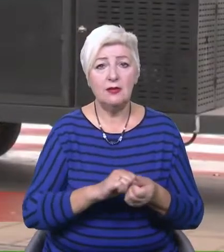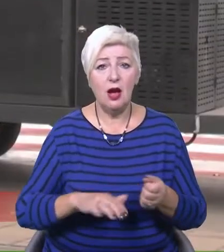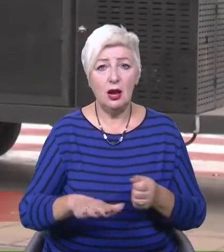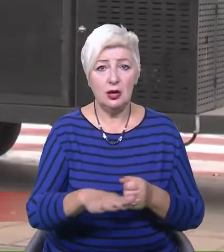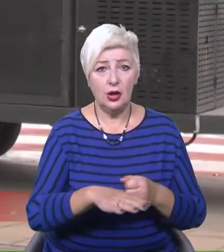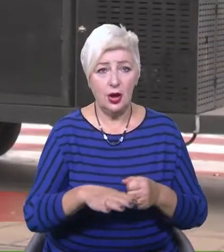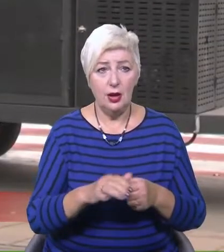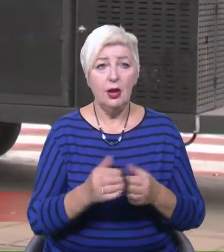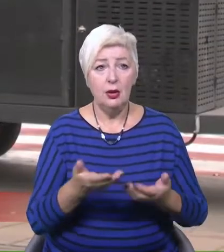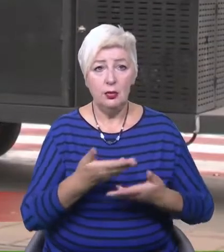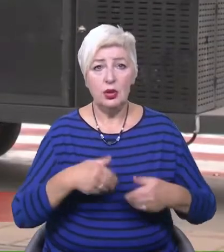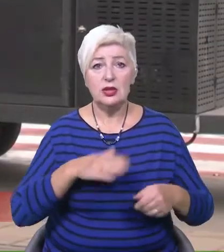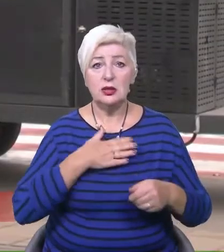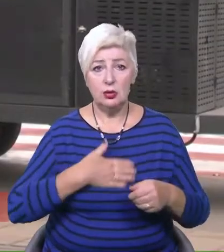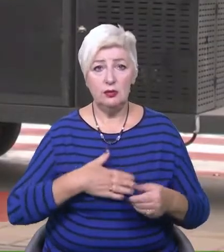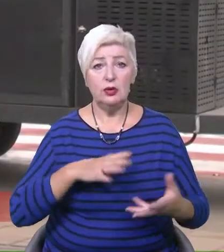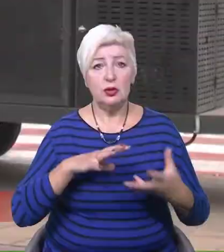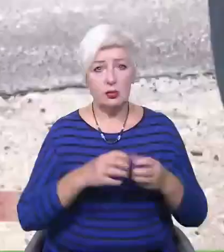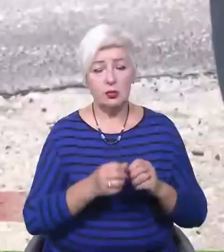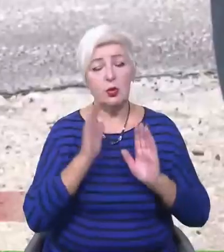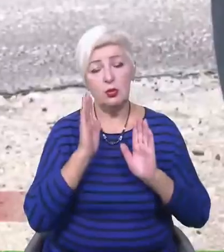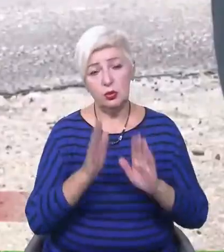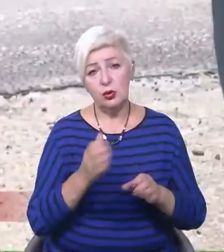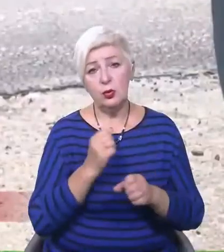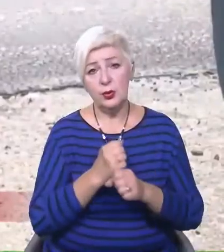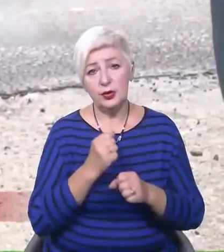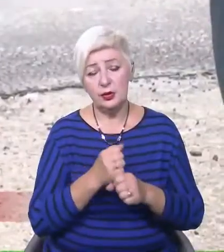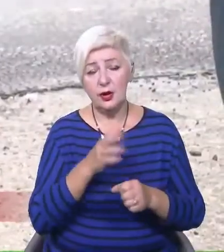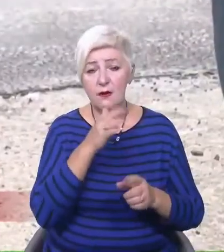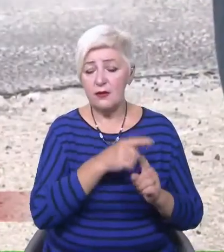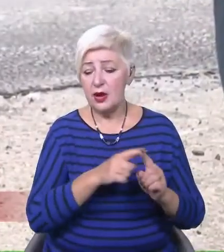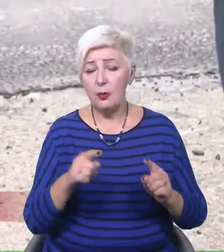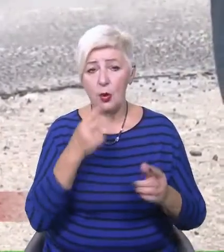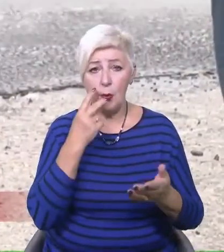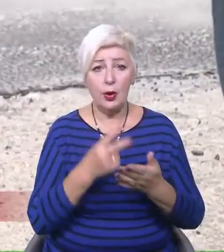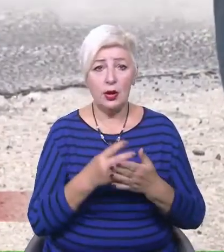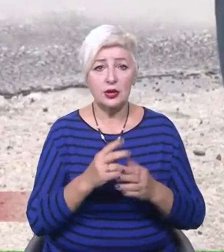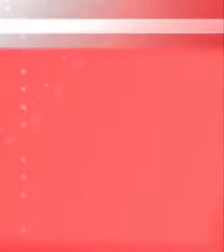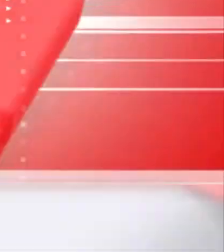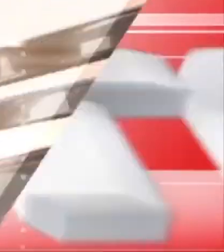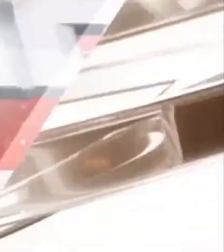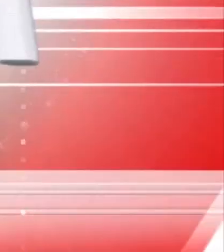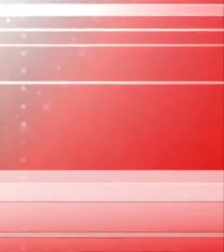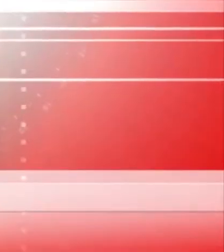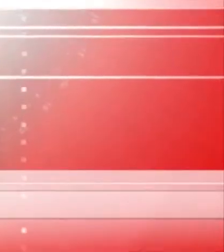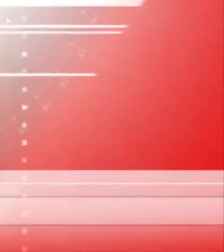результатом, який ми отримали. Будемо працювати і час покаже, наскільки вони ефективні.